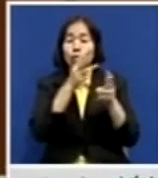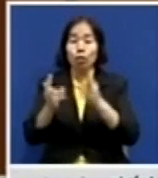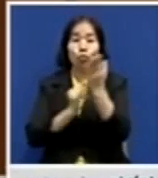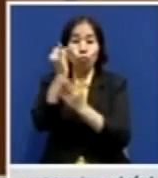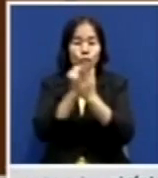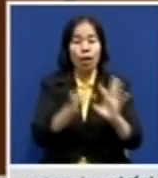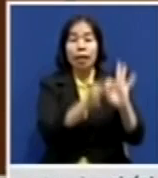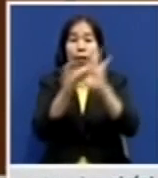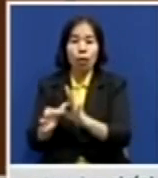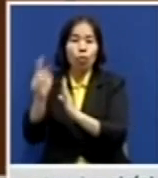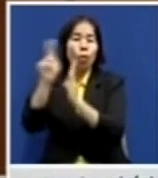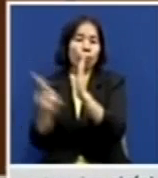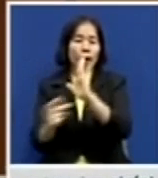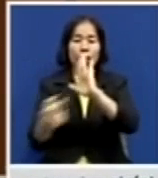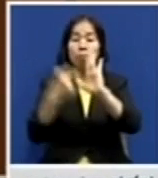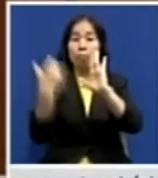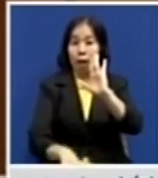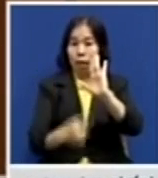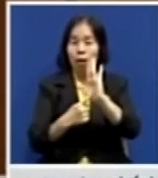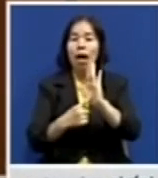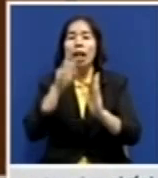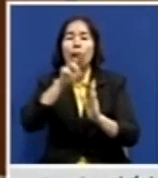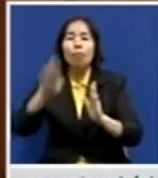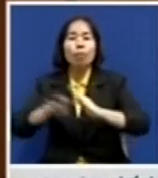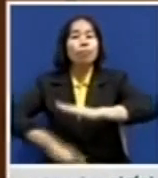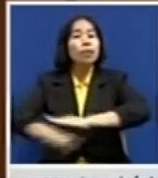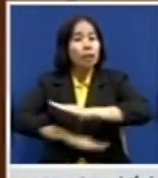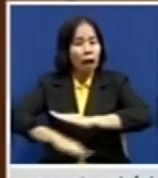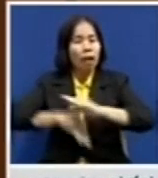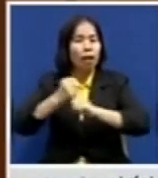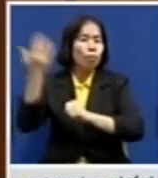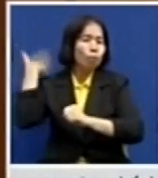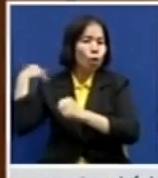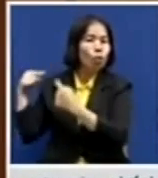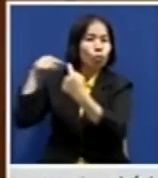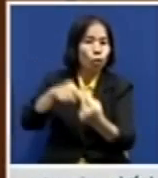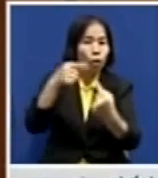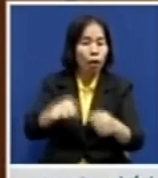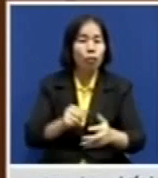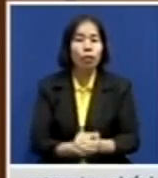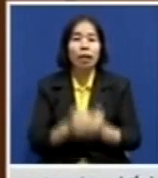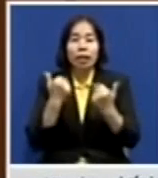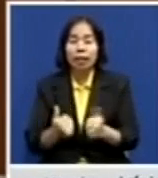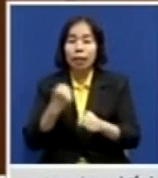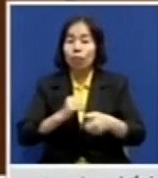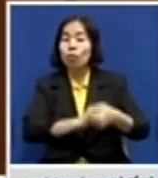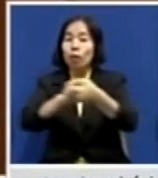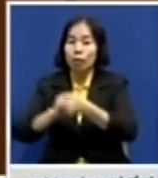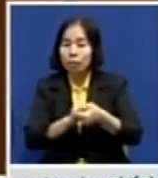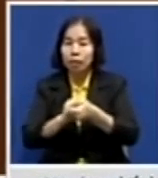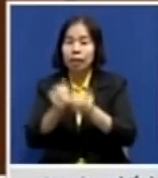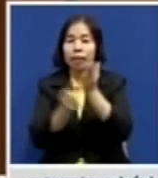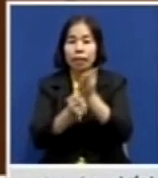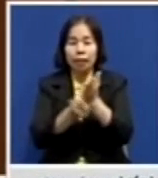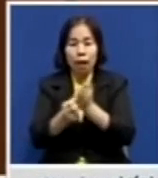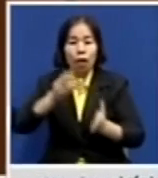ฎหมายและระเบียบที่เกี่ยวข้องพัฒนามาจากพื้นฐานที่ทำมาอย่างต่อเนื่องที่สำคัญก็คือการให้ความกรอบวินัยการเงินของประเ